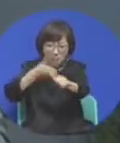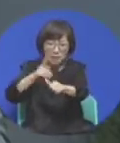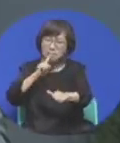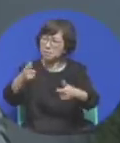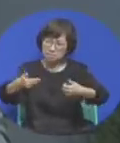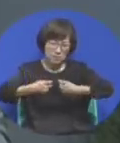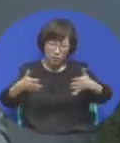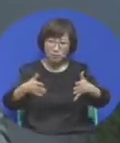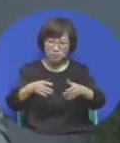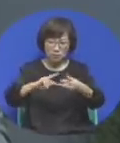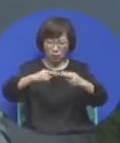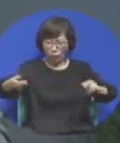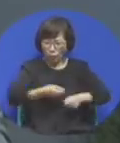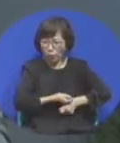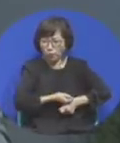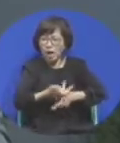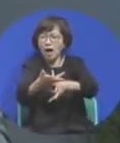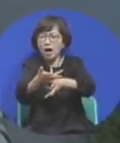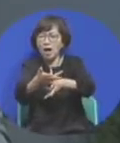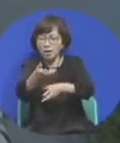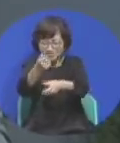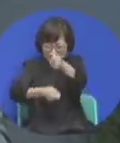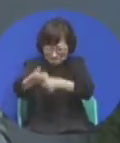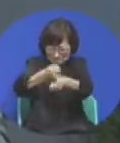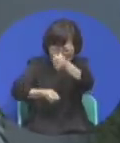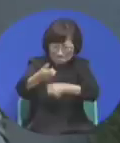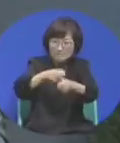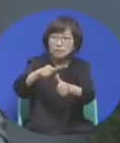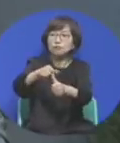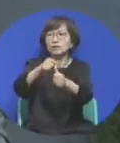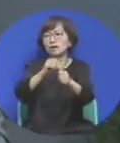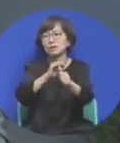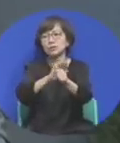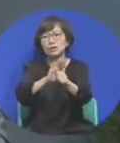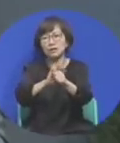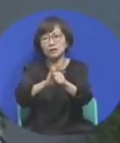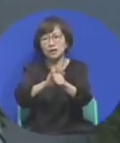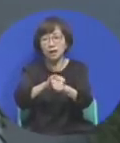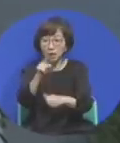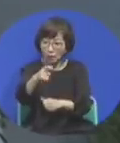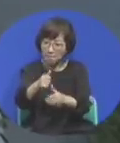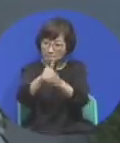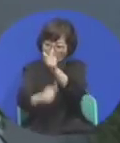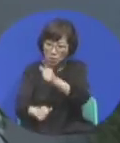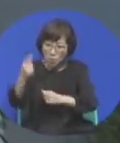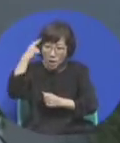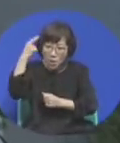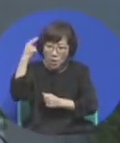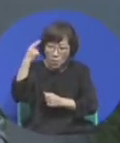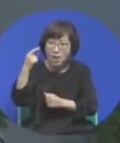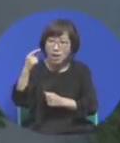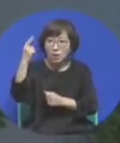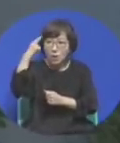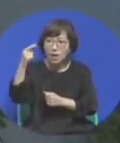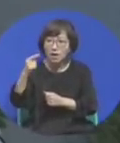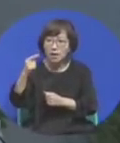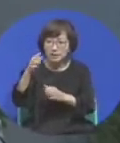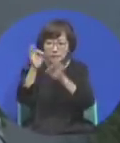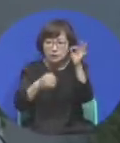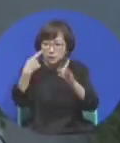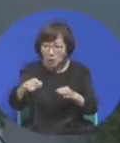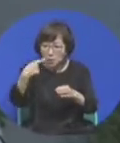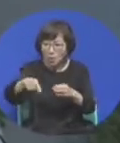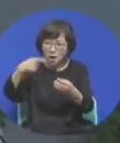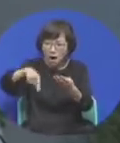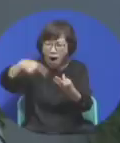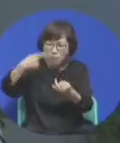can't refine yourself or have enlightenment come out from within that. 어떻게 해서 빠진냐를 따지는 윤리 필요 없어요. 나와야 되는